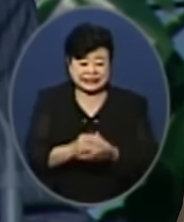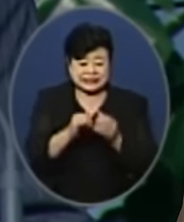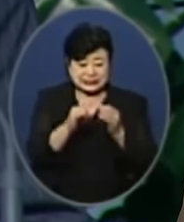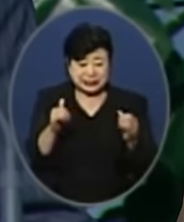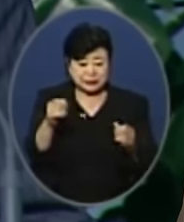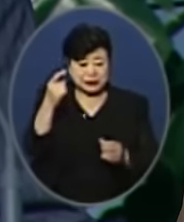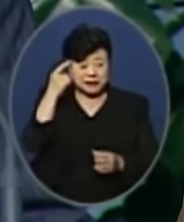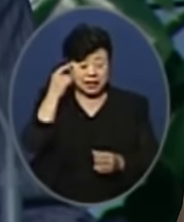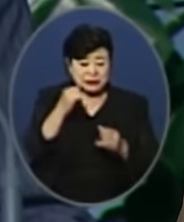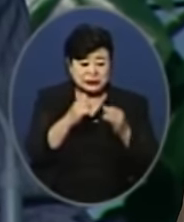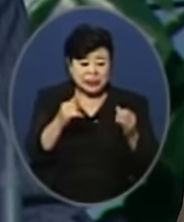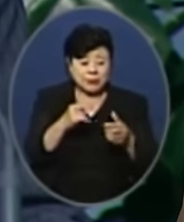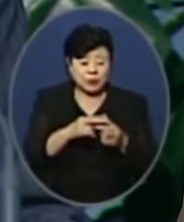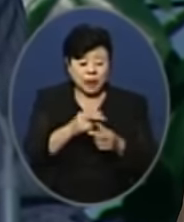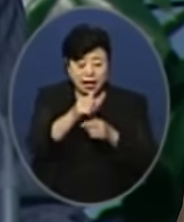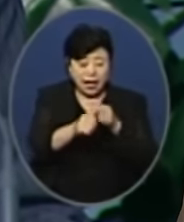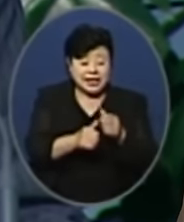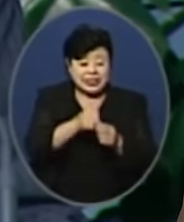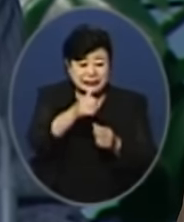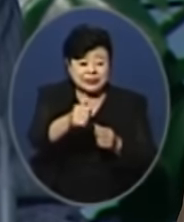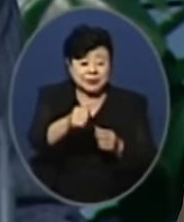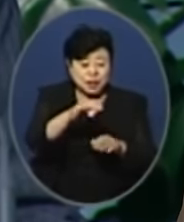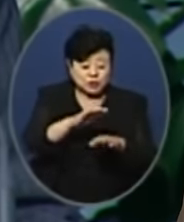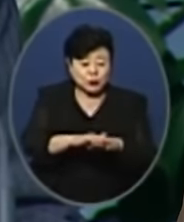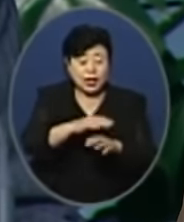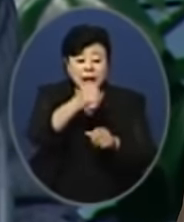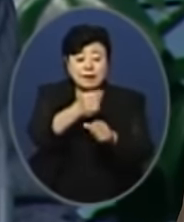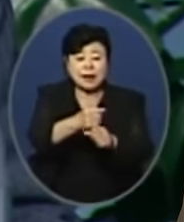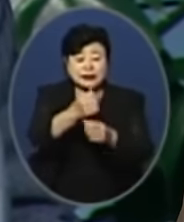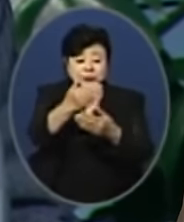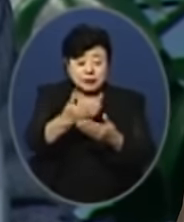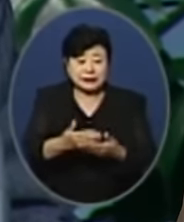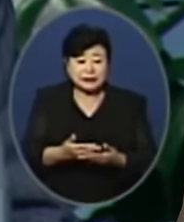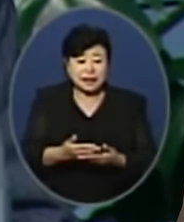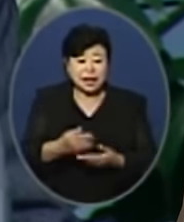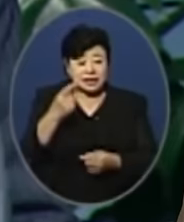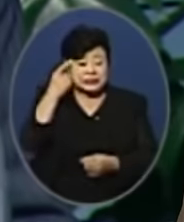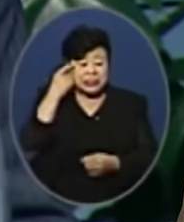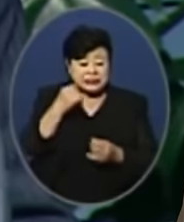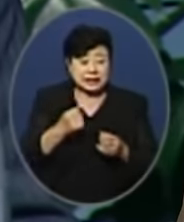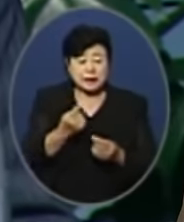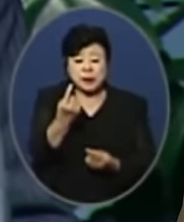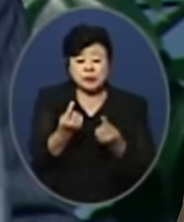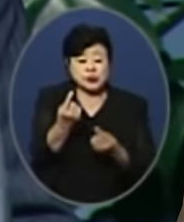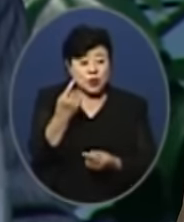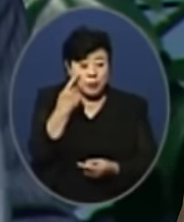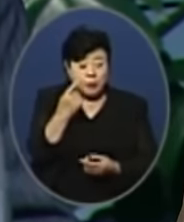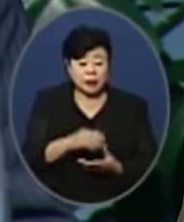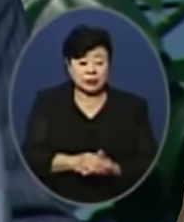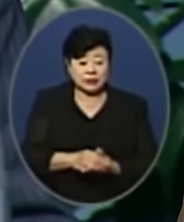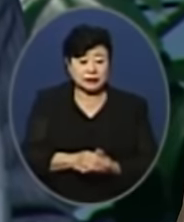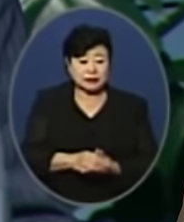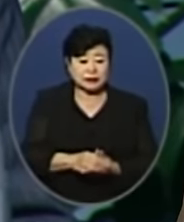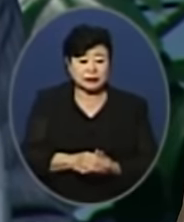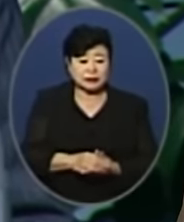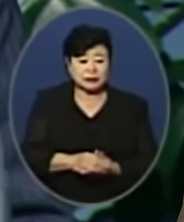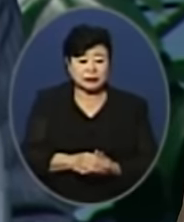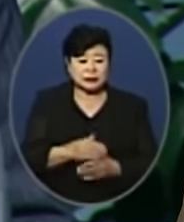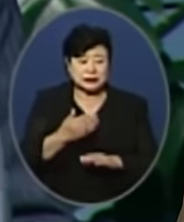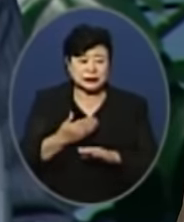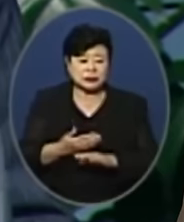인간이라고 생각하는 사람과 하나님 손에 의해서 만들어진 사람이라고 생각하는, 비교해보면 하늘과 땅